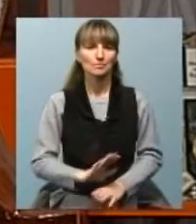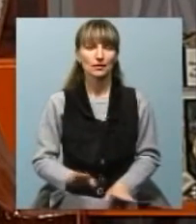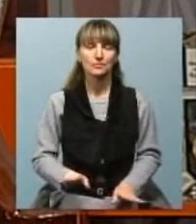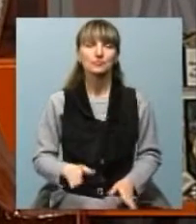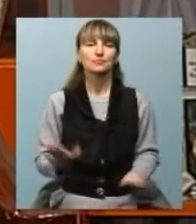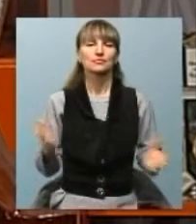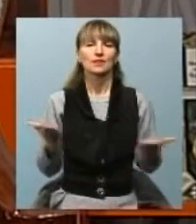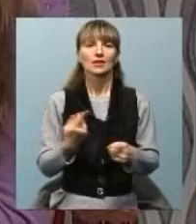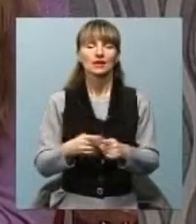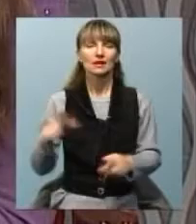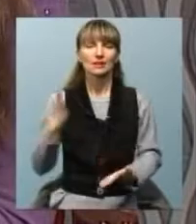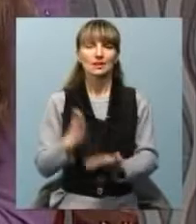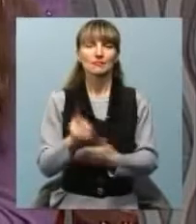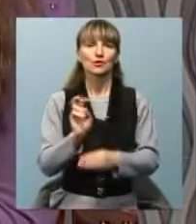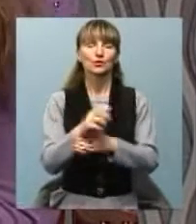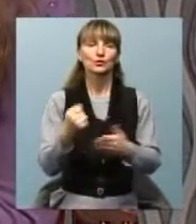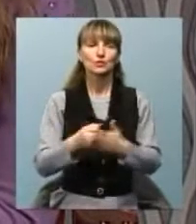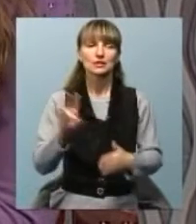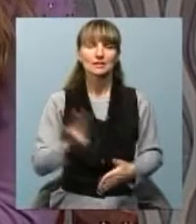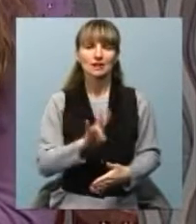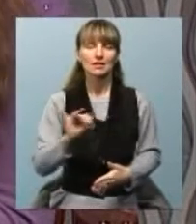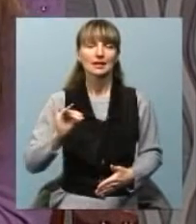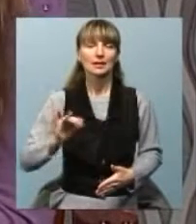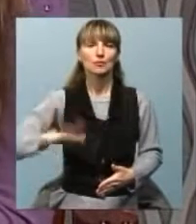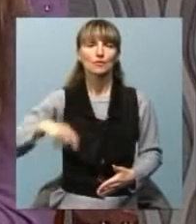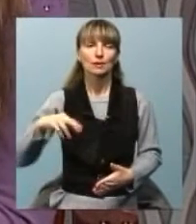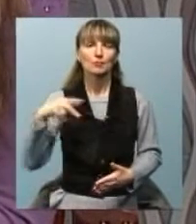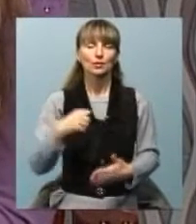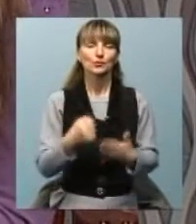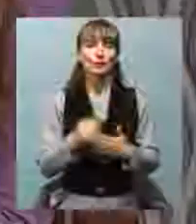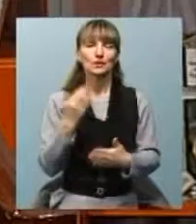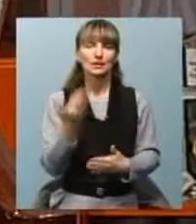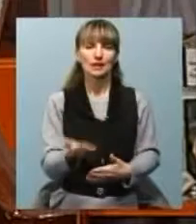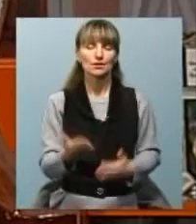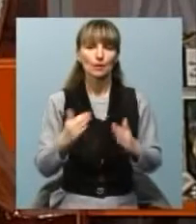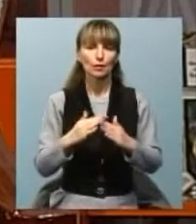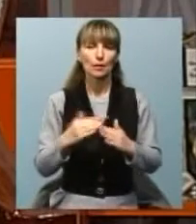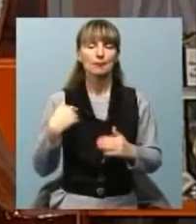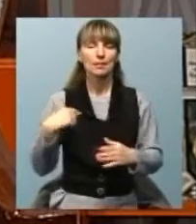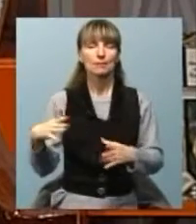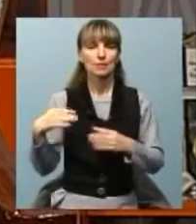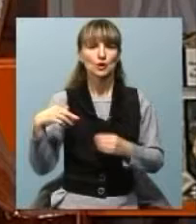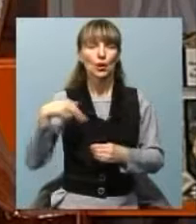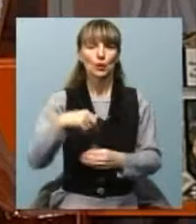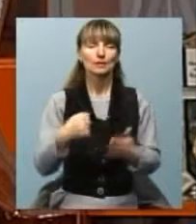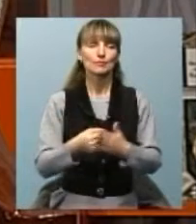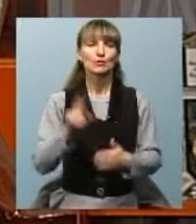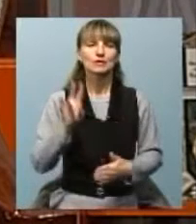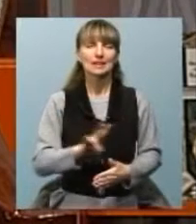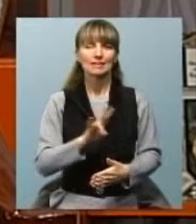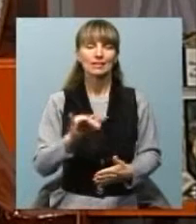як це відбувається? Ви ходите до церкви чи потім вона приходить тебе? Ми ходимо до церкви, чи,